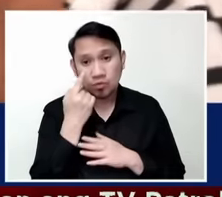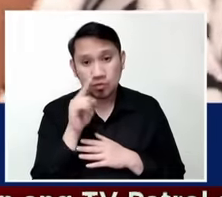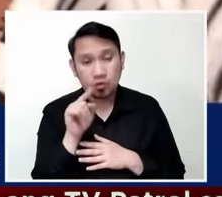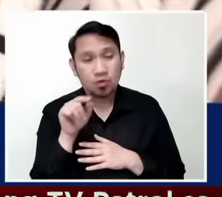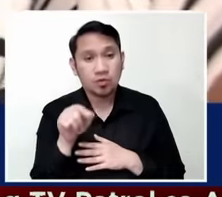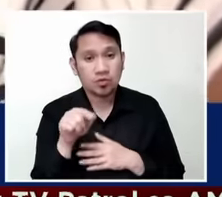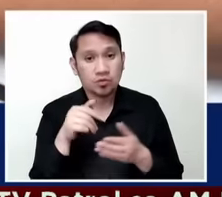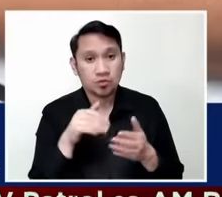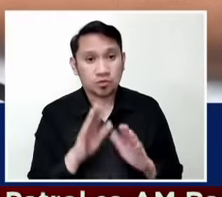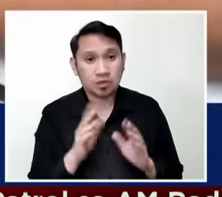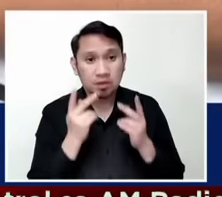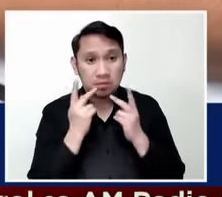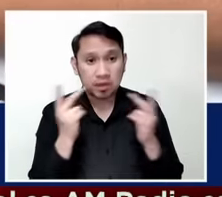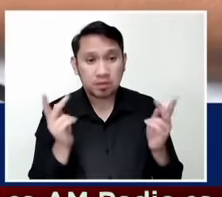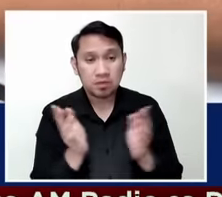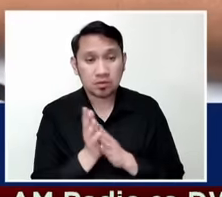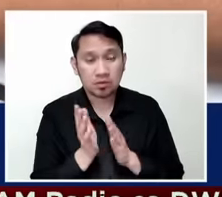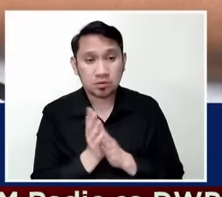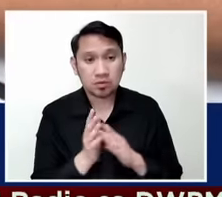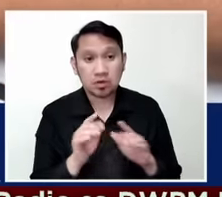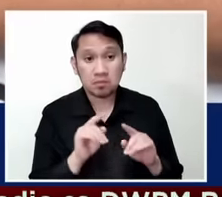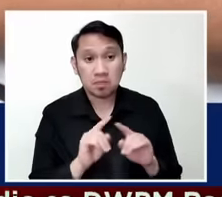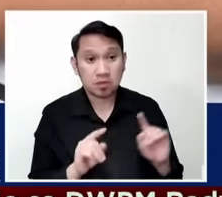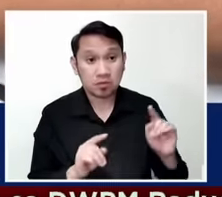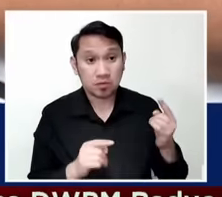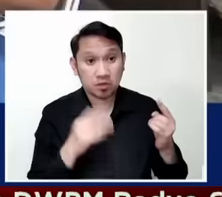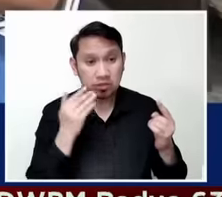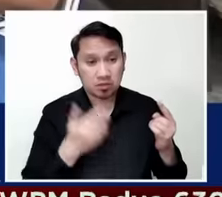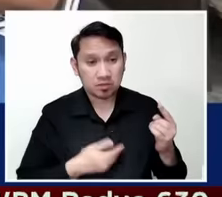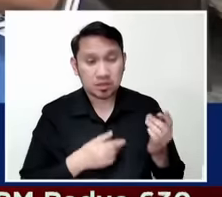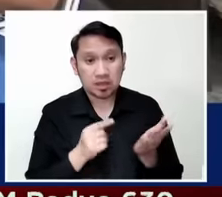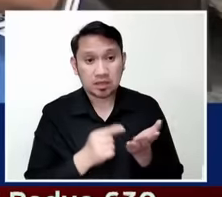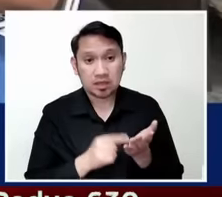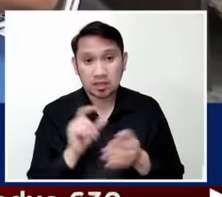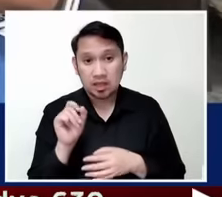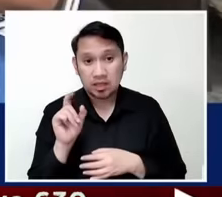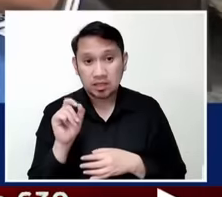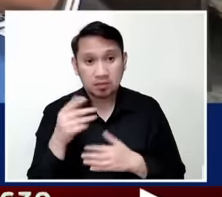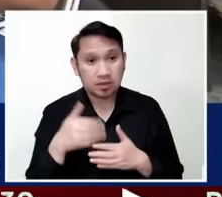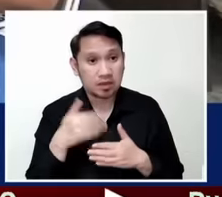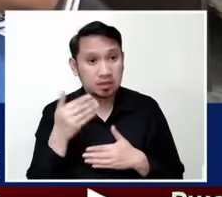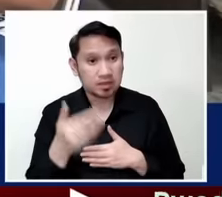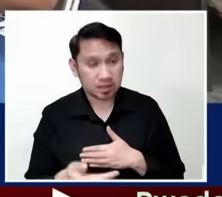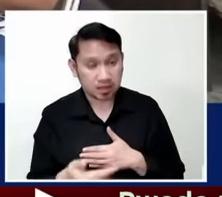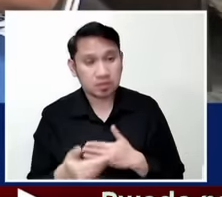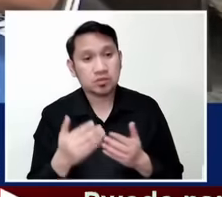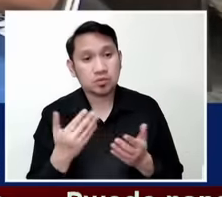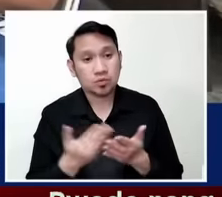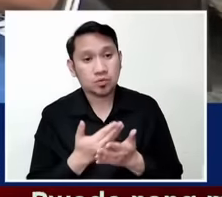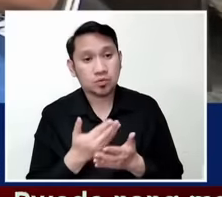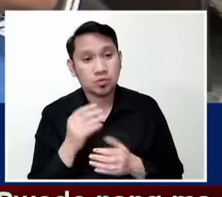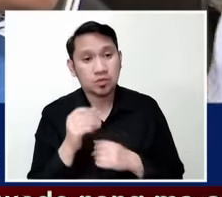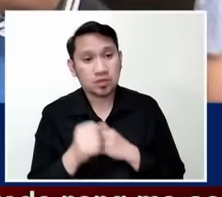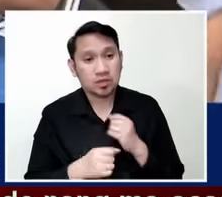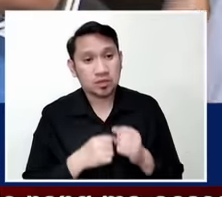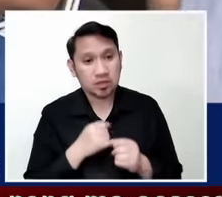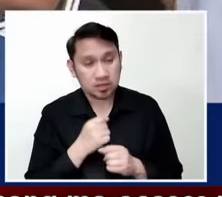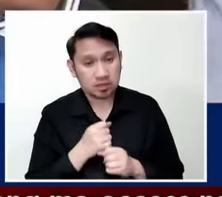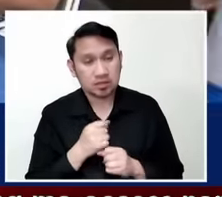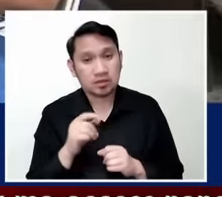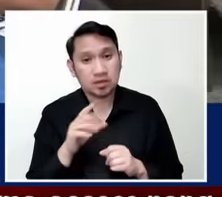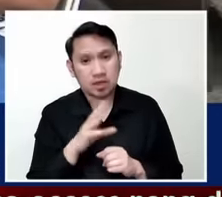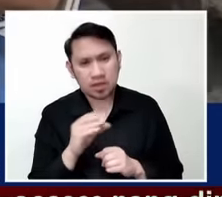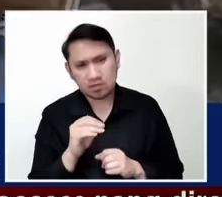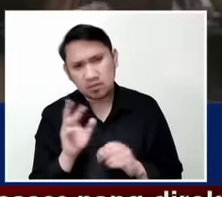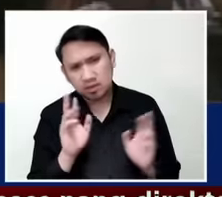ang public school. Ang kanyang panganay, grade 11 na sa susunod na pasukan, kaya naghahanda na rin siya sa kung saan niya